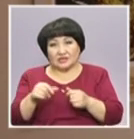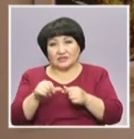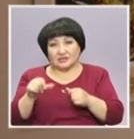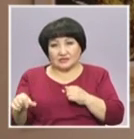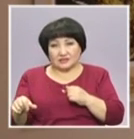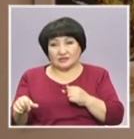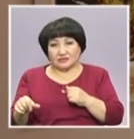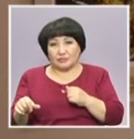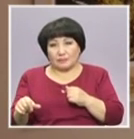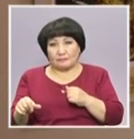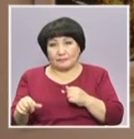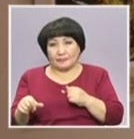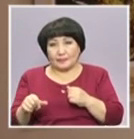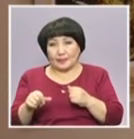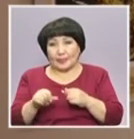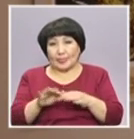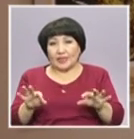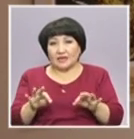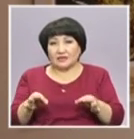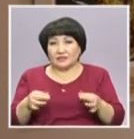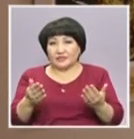баулып, осындай шараларға